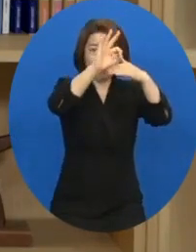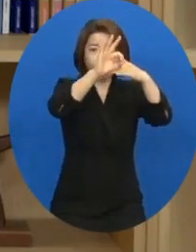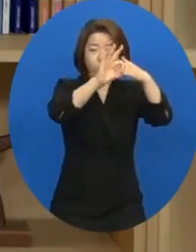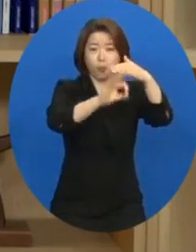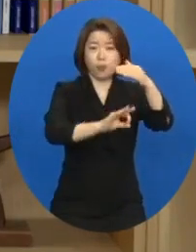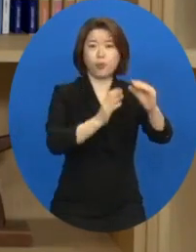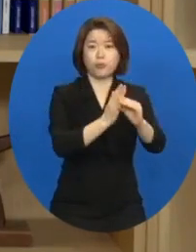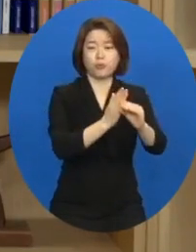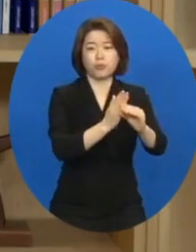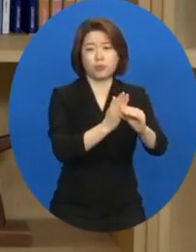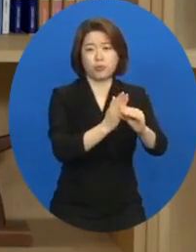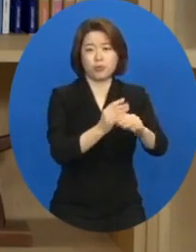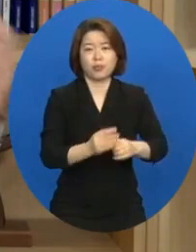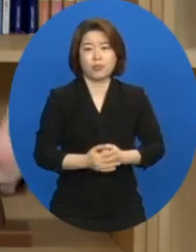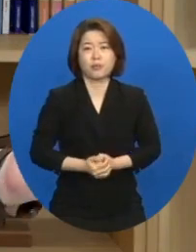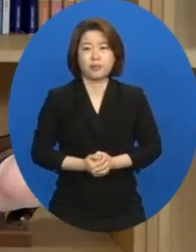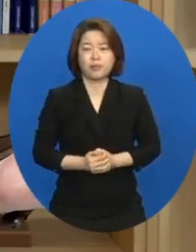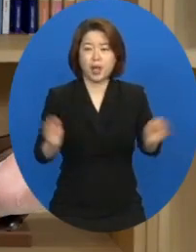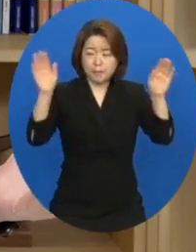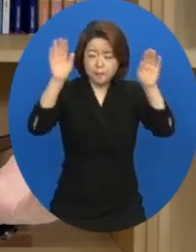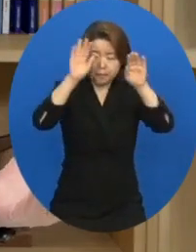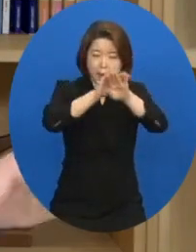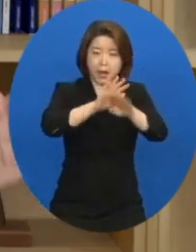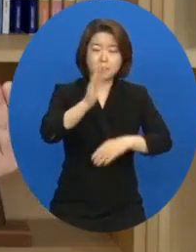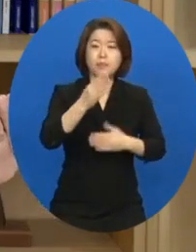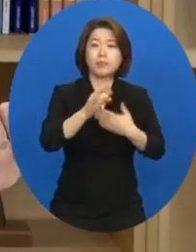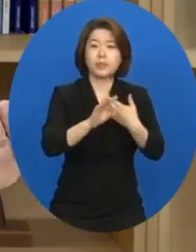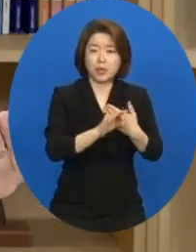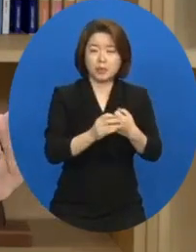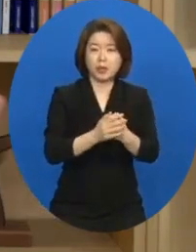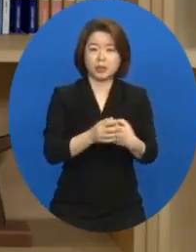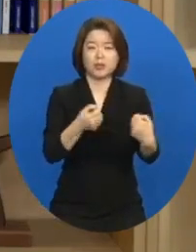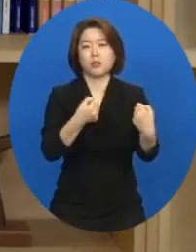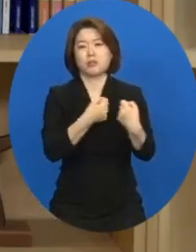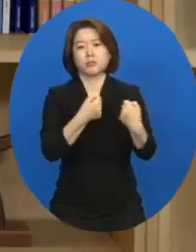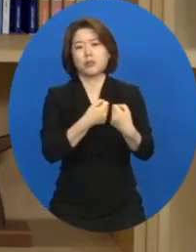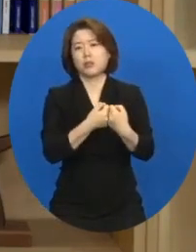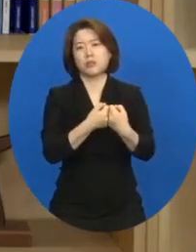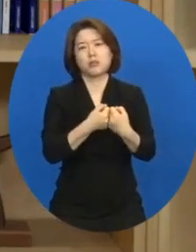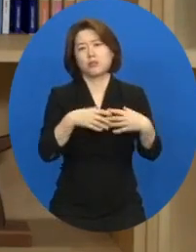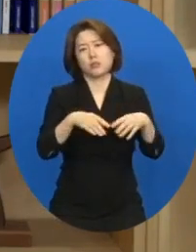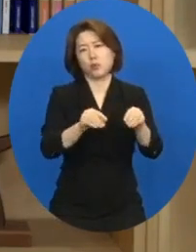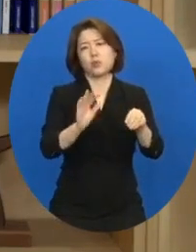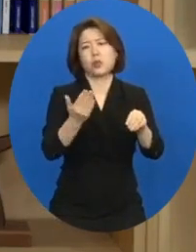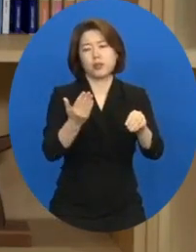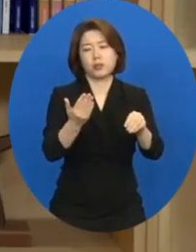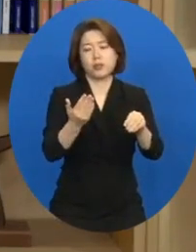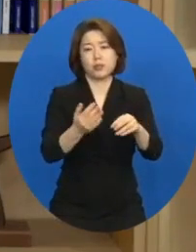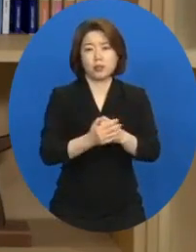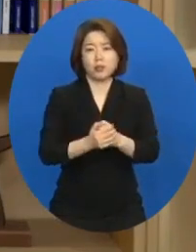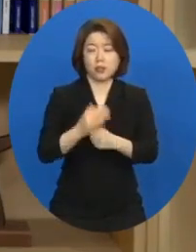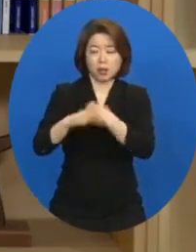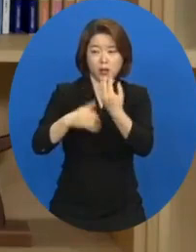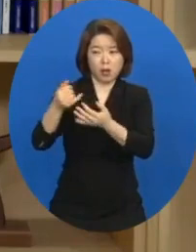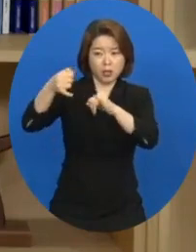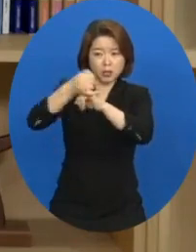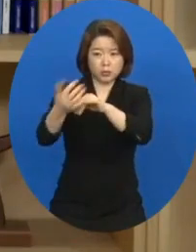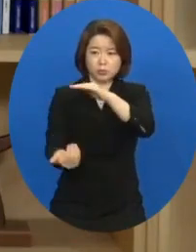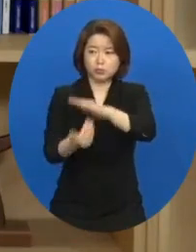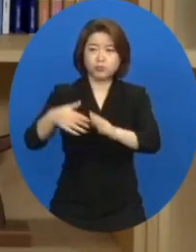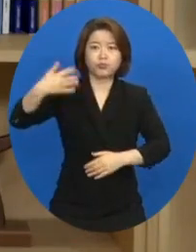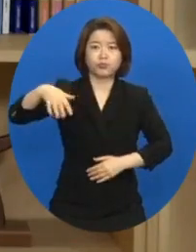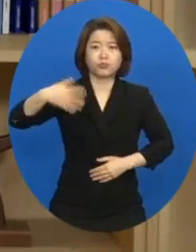것입니다 밤이 되면 이제 전쟁은 그 처리가 됩니다 하나님의 약속은 이루어지지